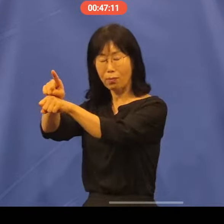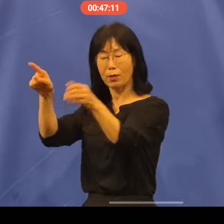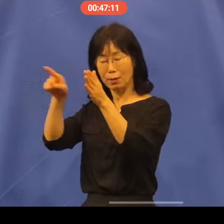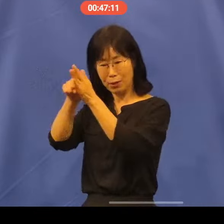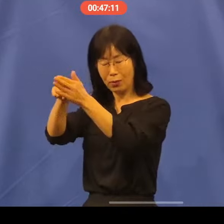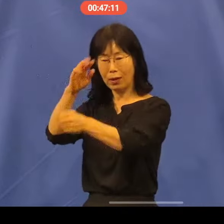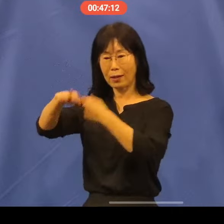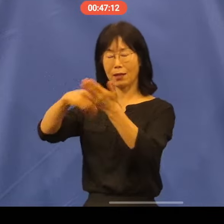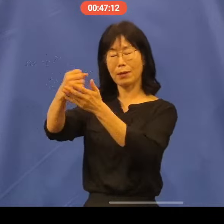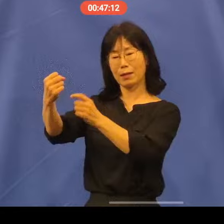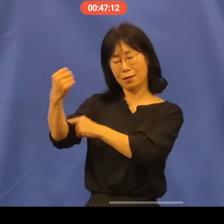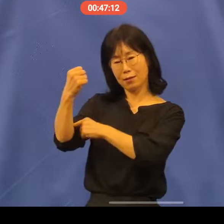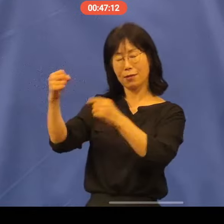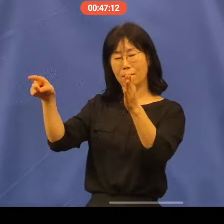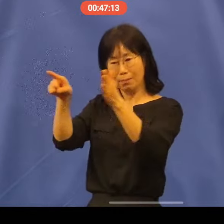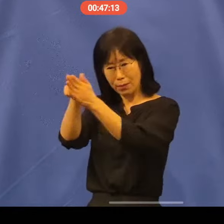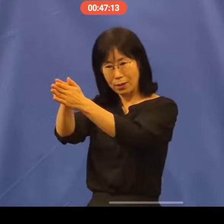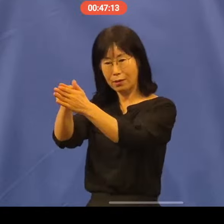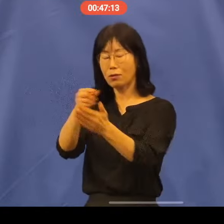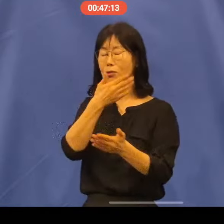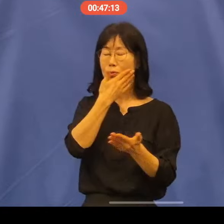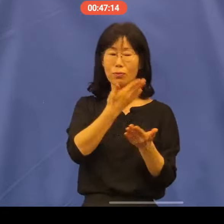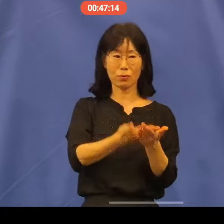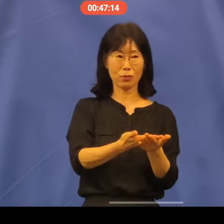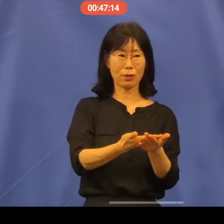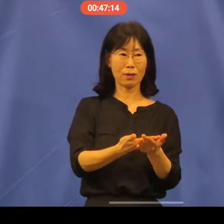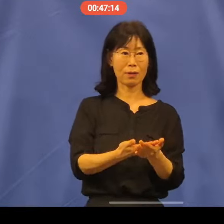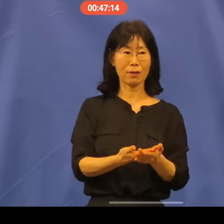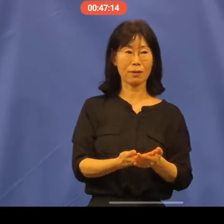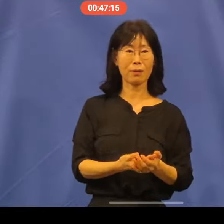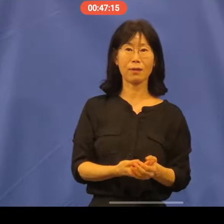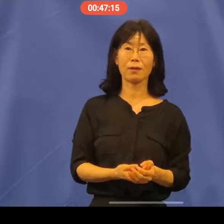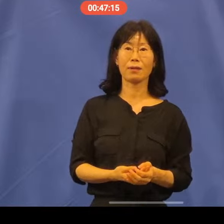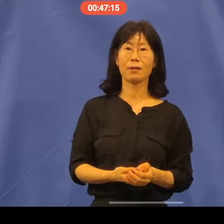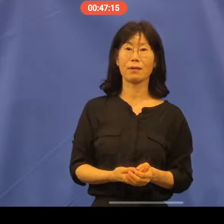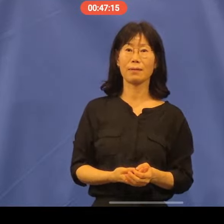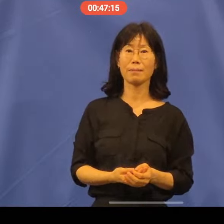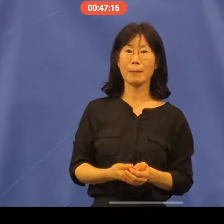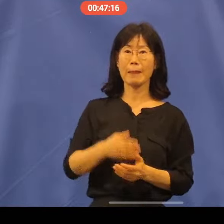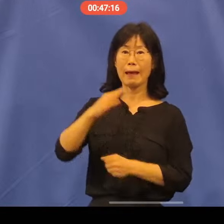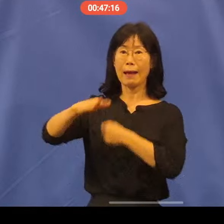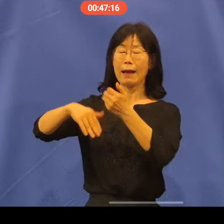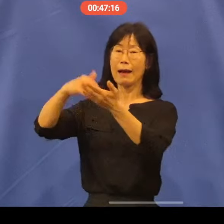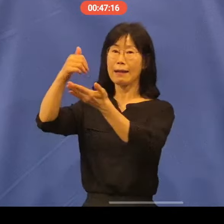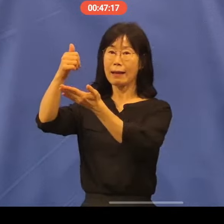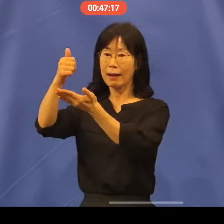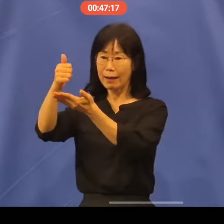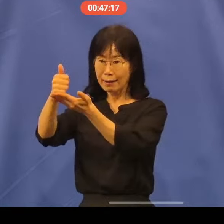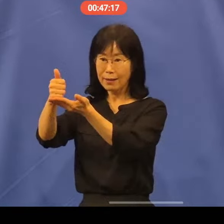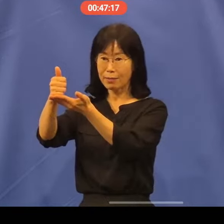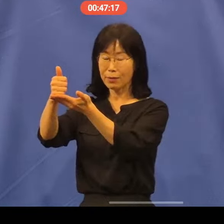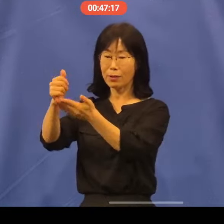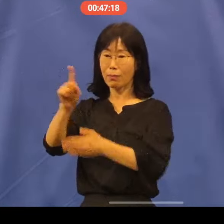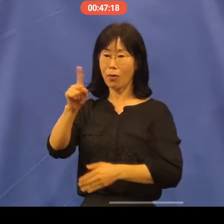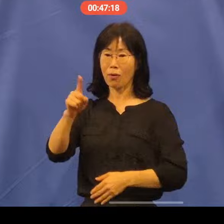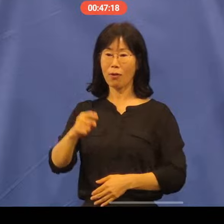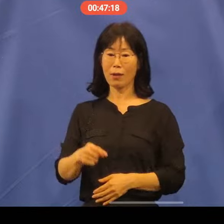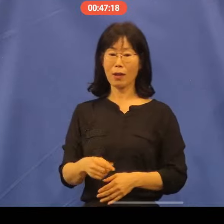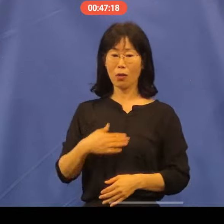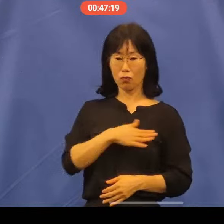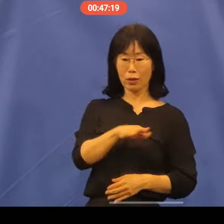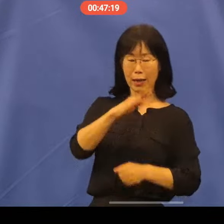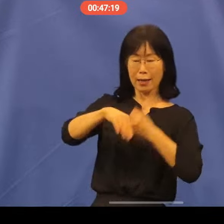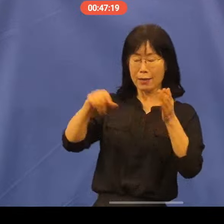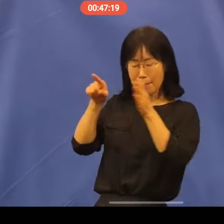능력을 믿습니다. 그래서 여러분, 하나님은 어떤 사람을 기뻐할까요? 당신을 무한정 믿어드리는